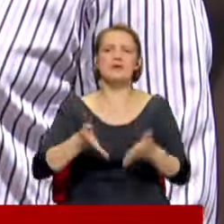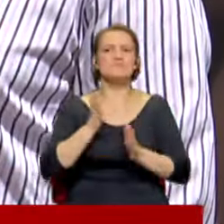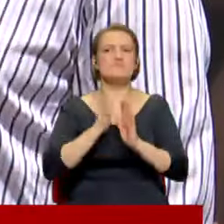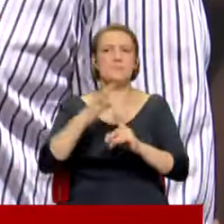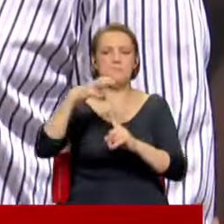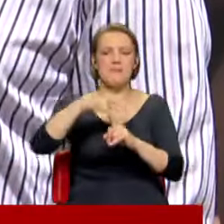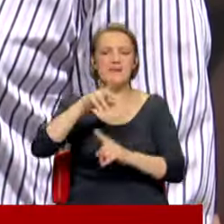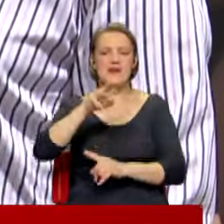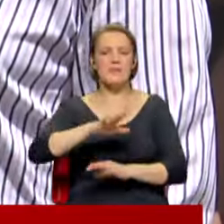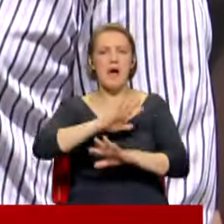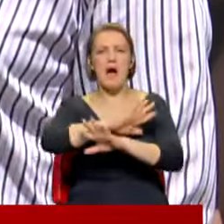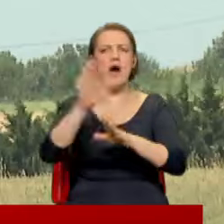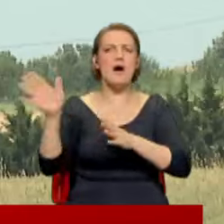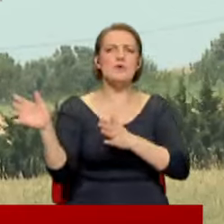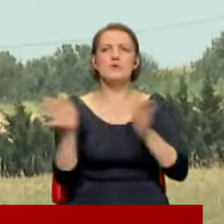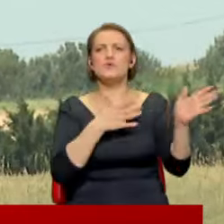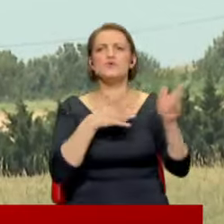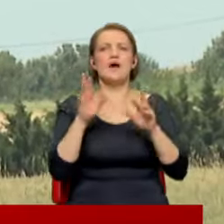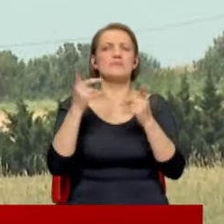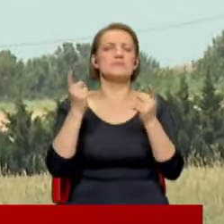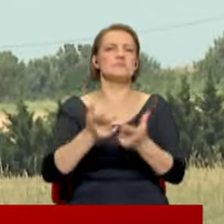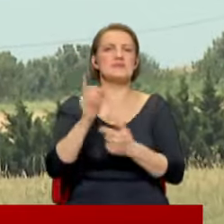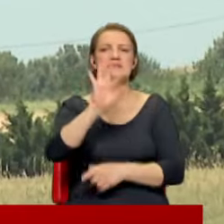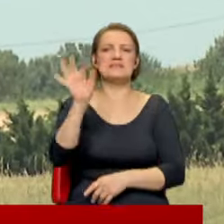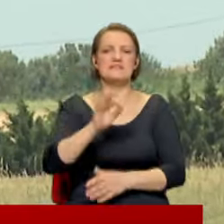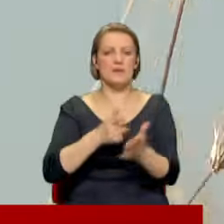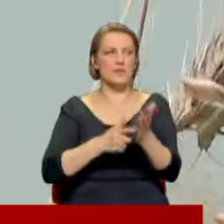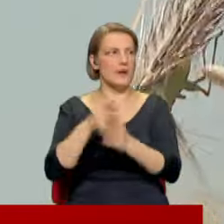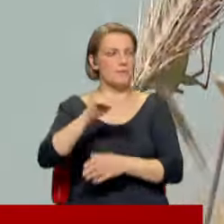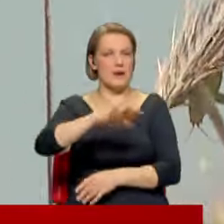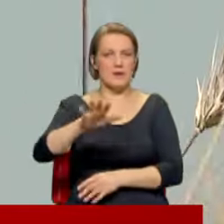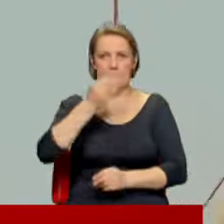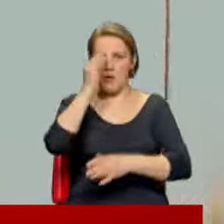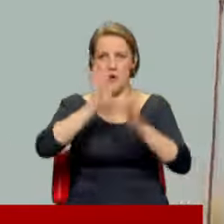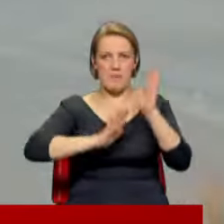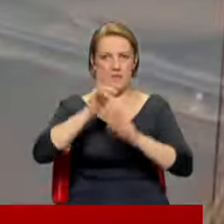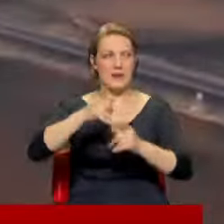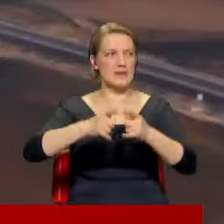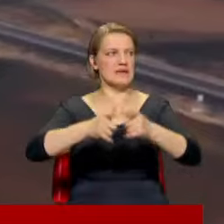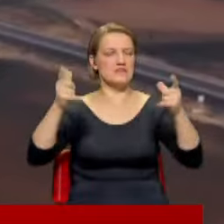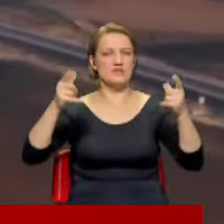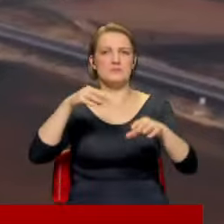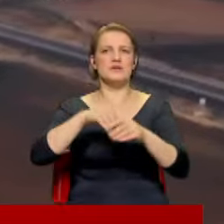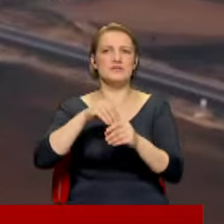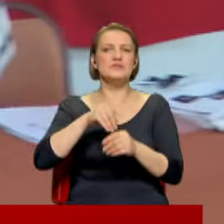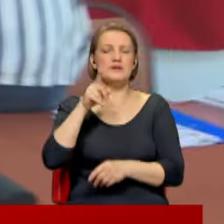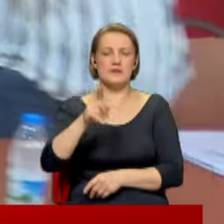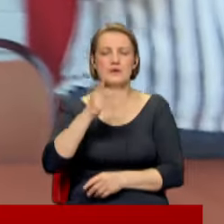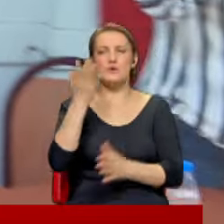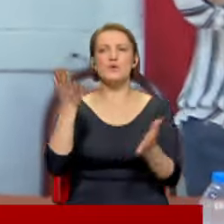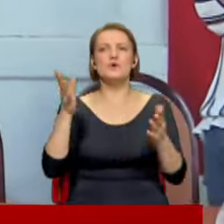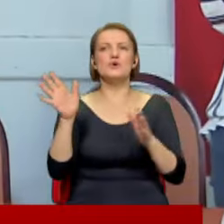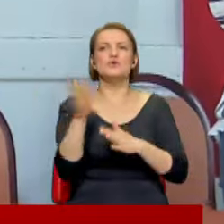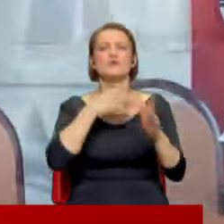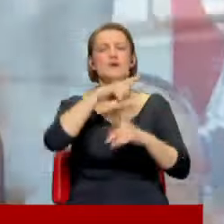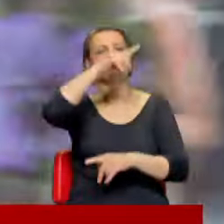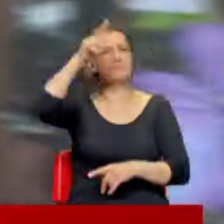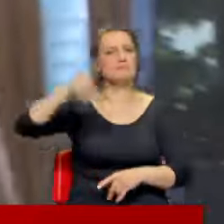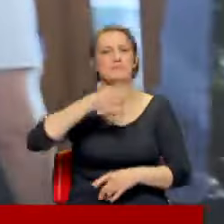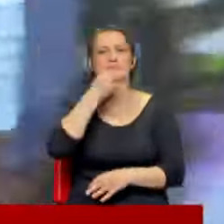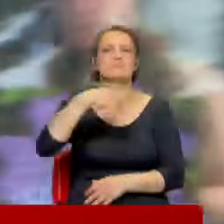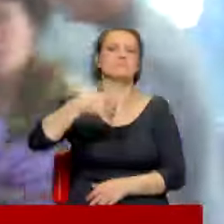mantar gibi her yer rüzgar gülü oldu. İstanbul Silivri'de tarım arazileri ve ormanlar üzerinde genişlemek isteyen rüzgar güllerine köylüler izin